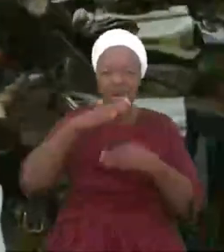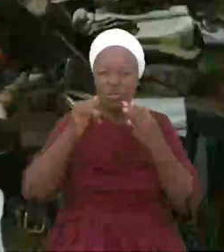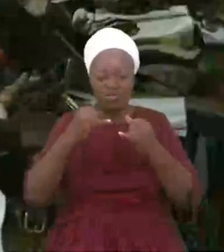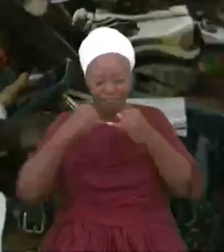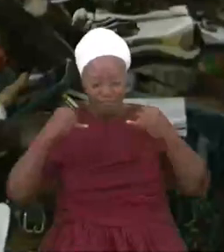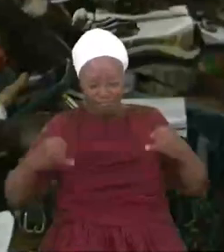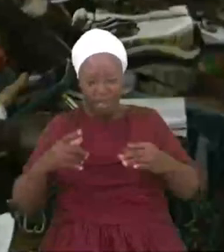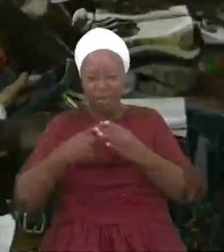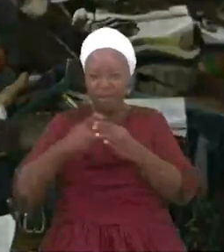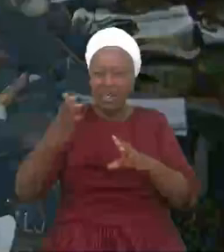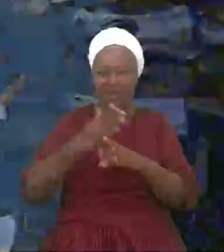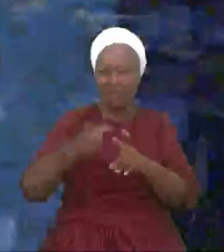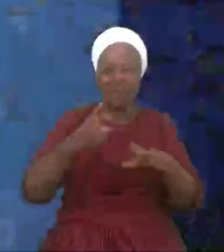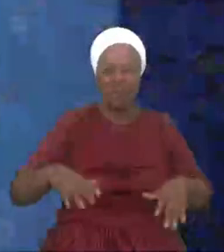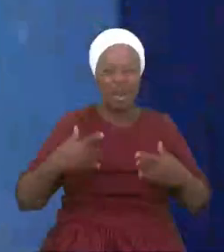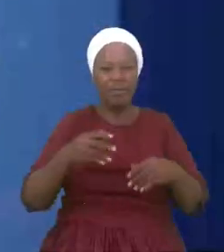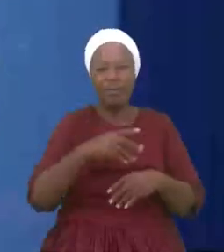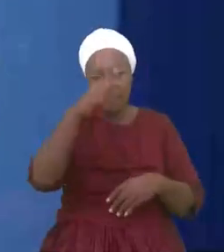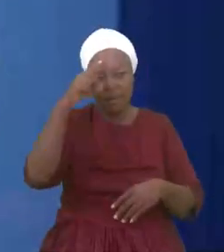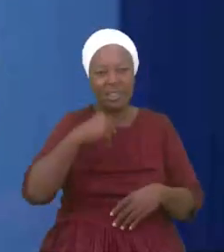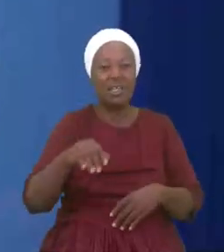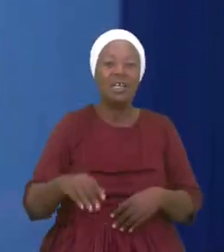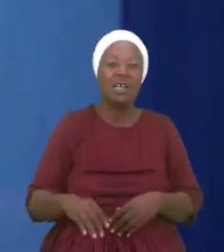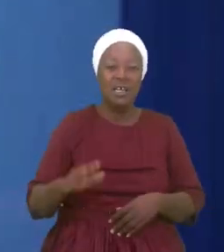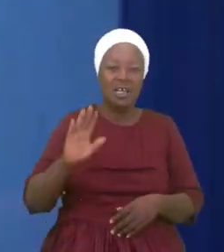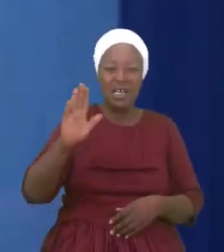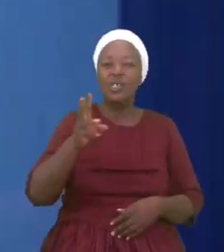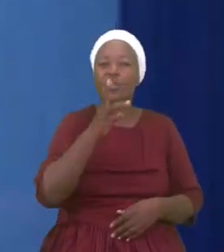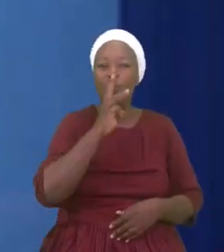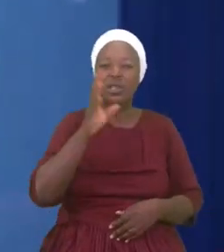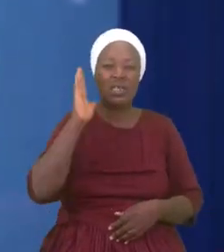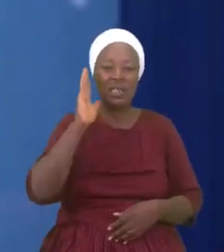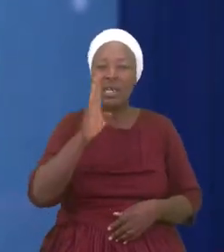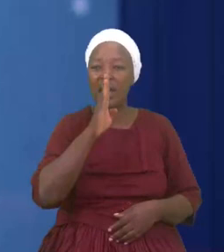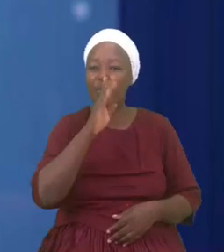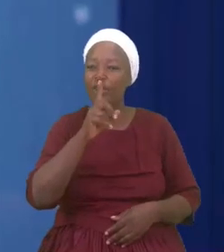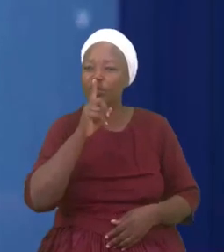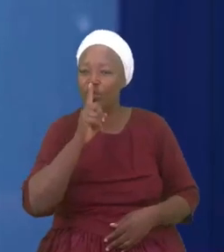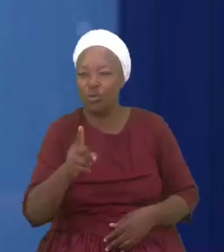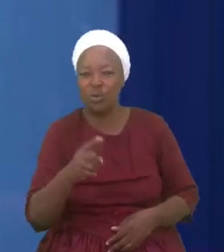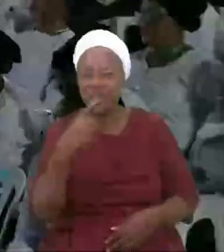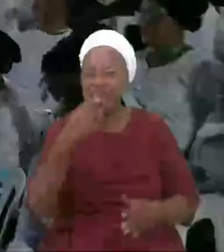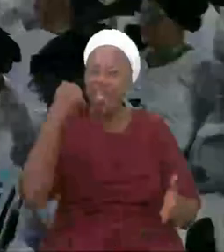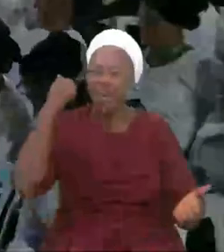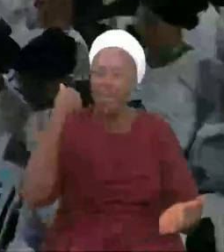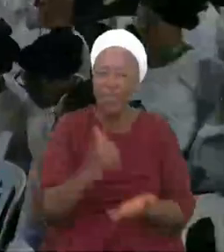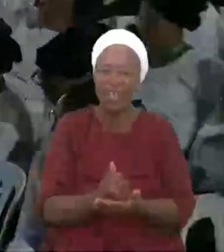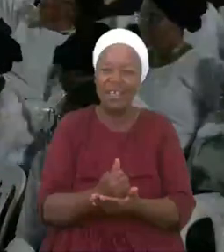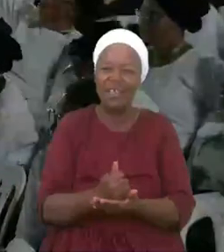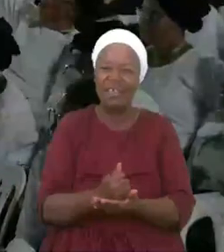disparaître la malnutrition va disparaître dans votre vie de l'eau lui sera